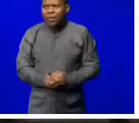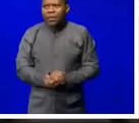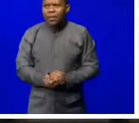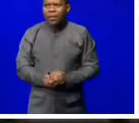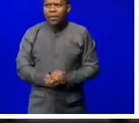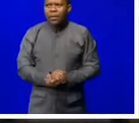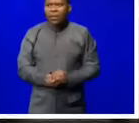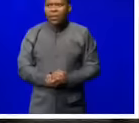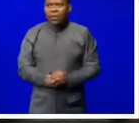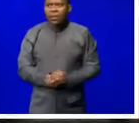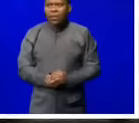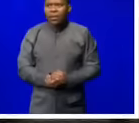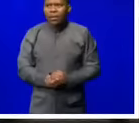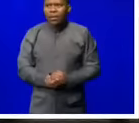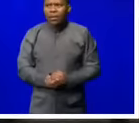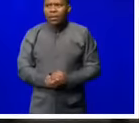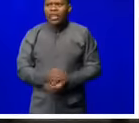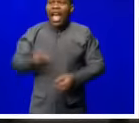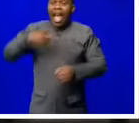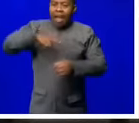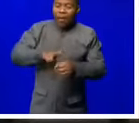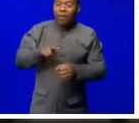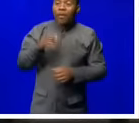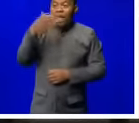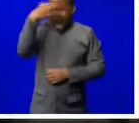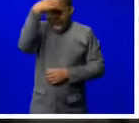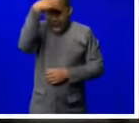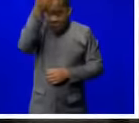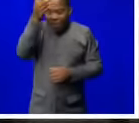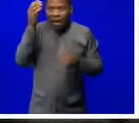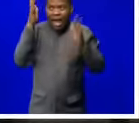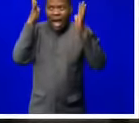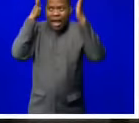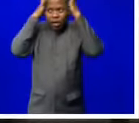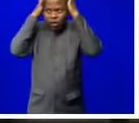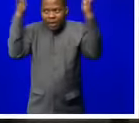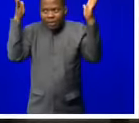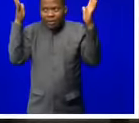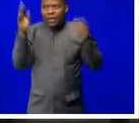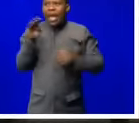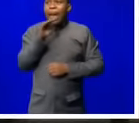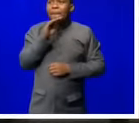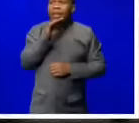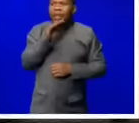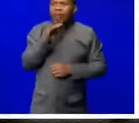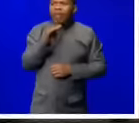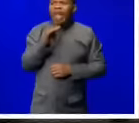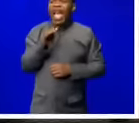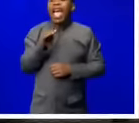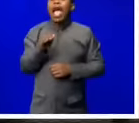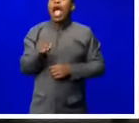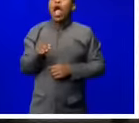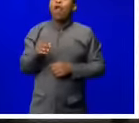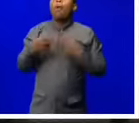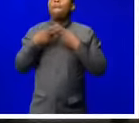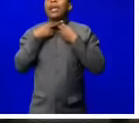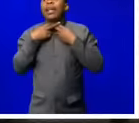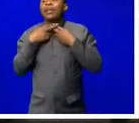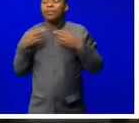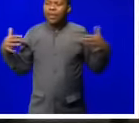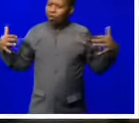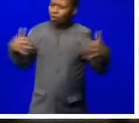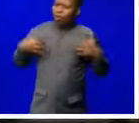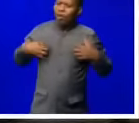Ngako-ke asizange sesibe nguhulumende wakangwane sesike simthathe njengemuntu losalihlupho